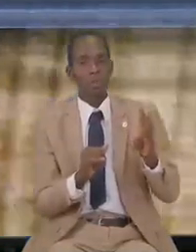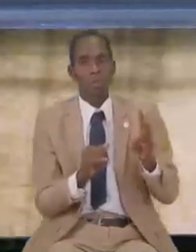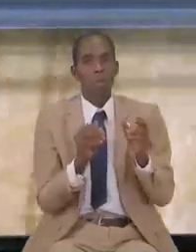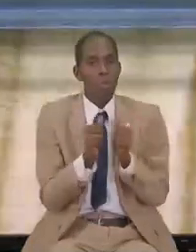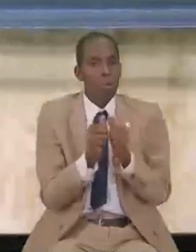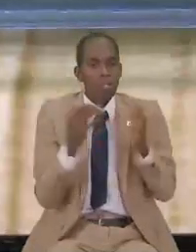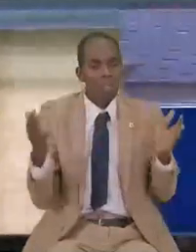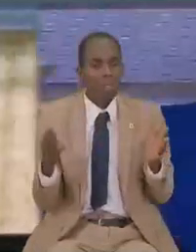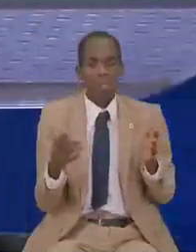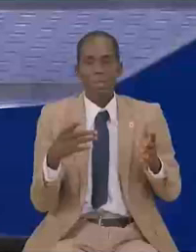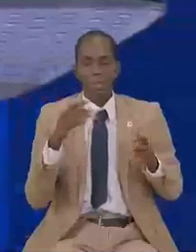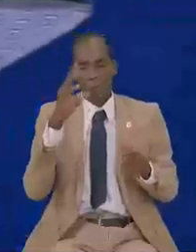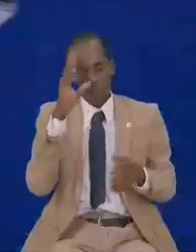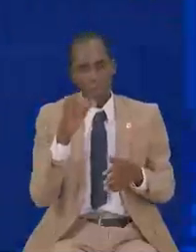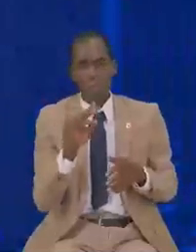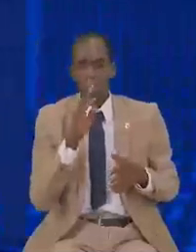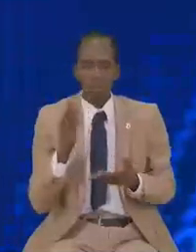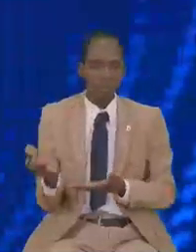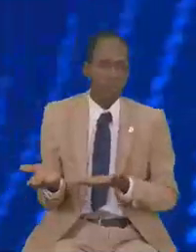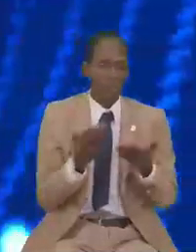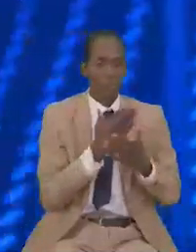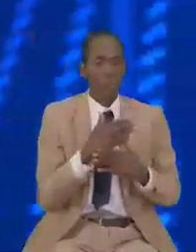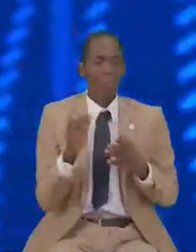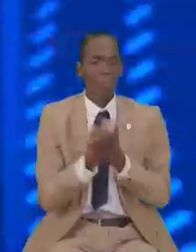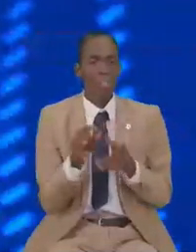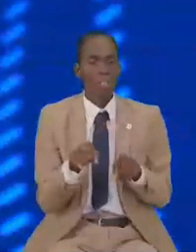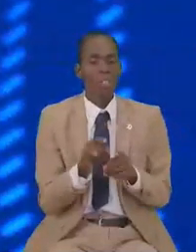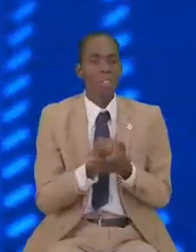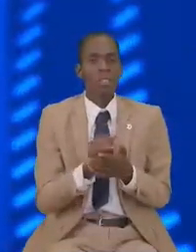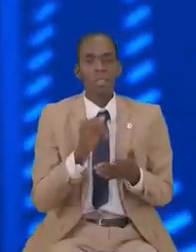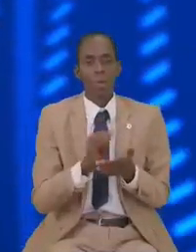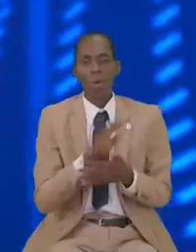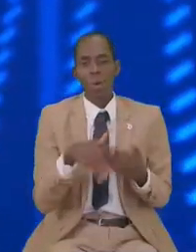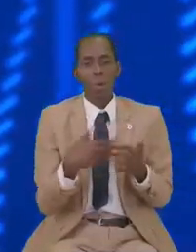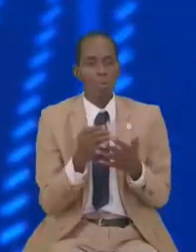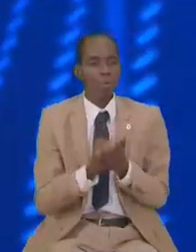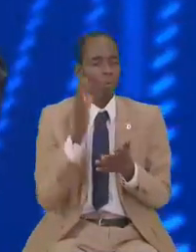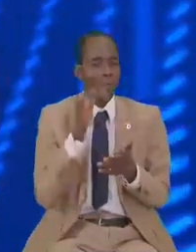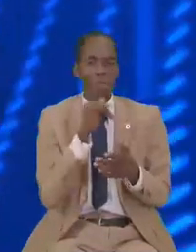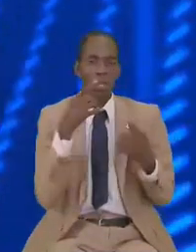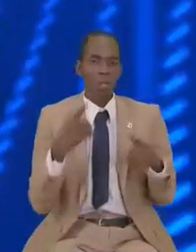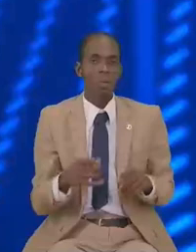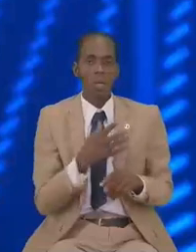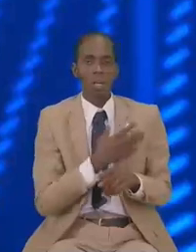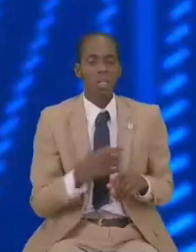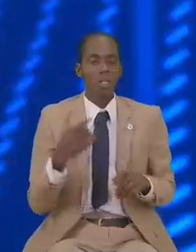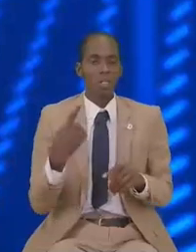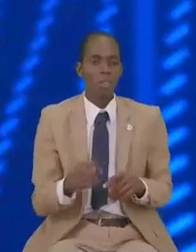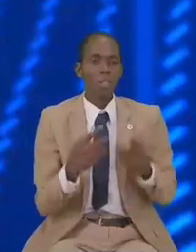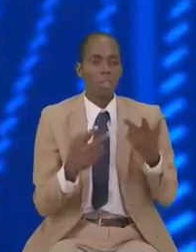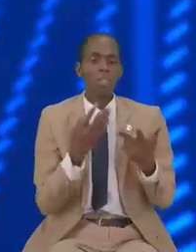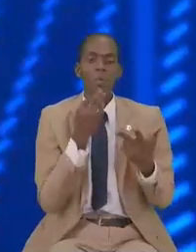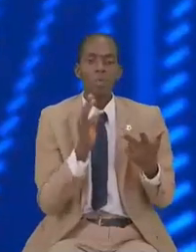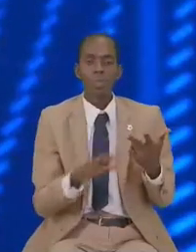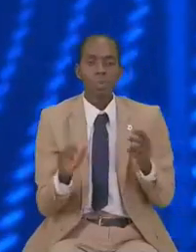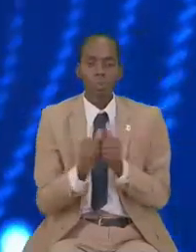ton peuple que si sans qu'ils soient emportés, ces choses sont arrivées. Shadrach, Meshach et Abednego, sans